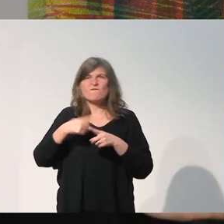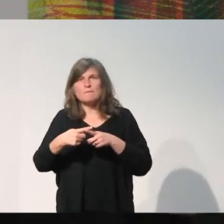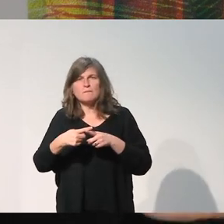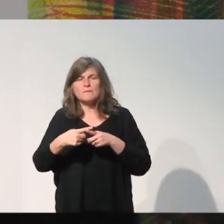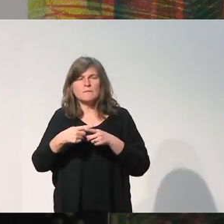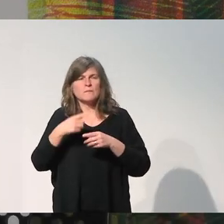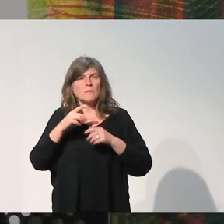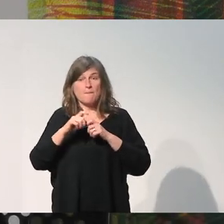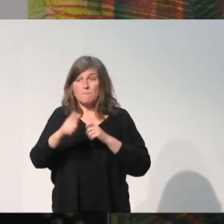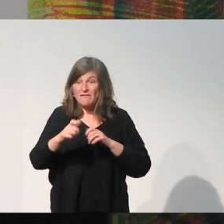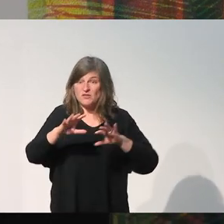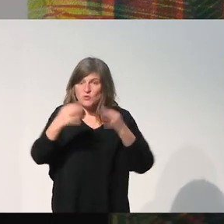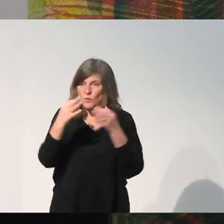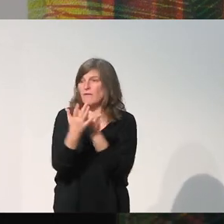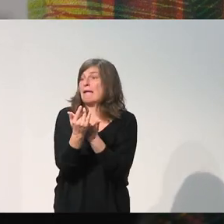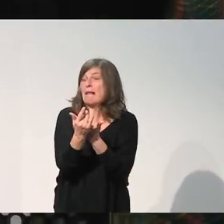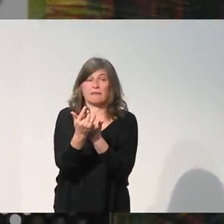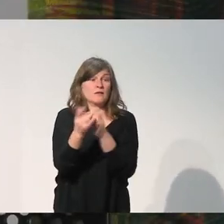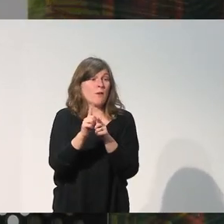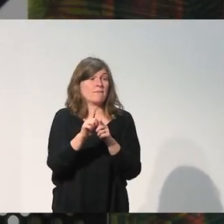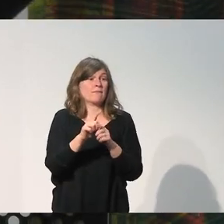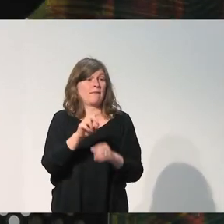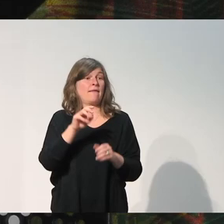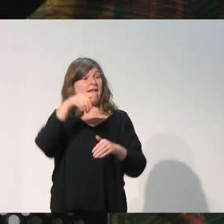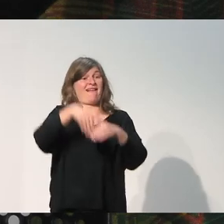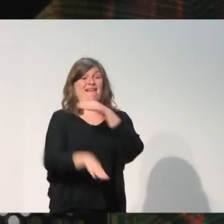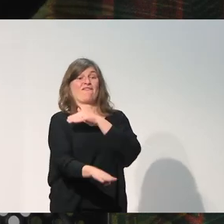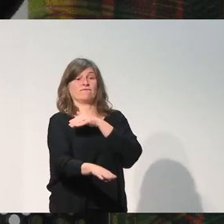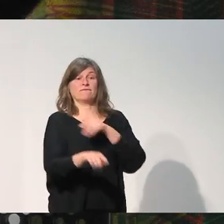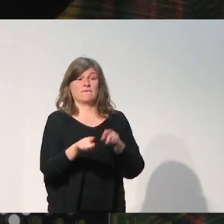sur ces correspondances, pareil, dans un dépôt, dans une cave. Et là, c'était vraiment des box.